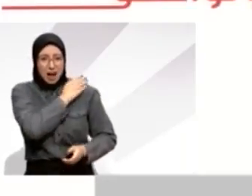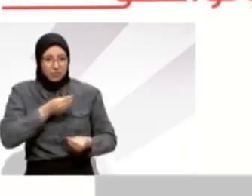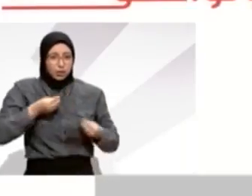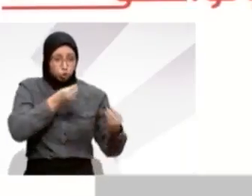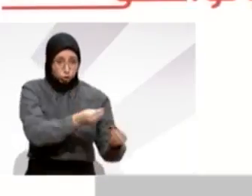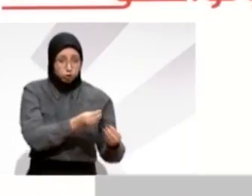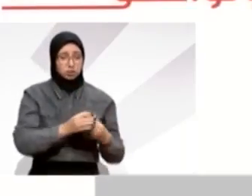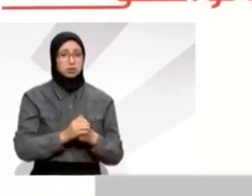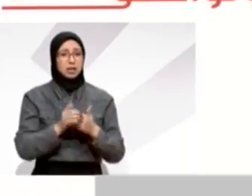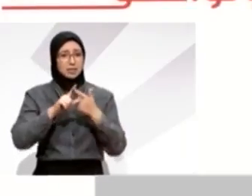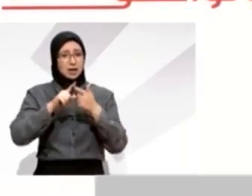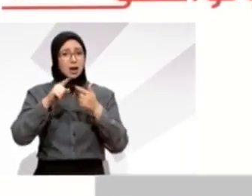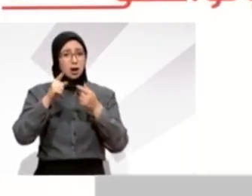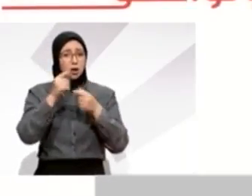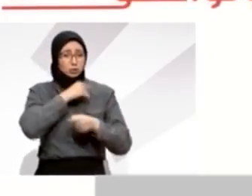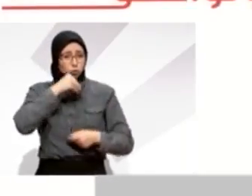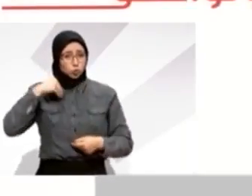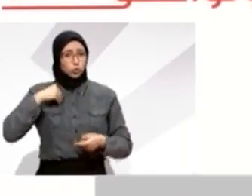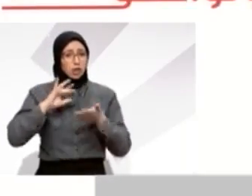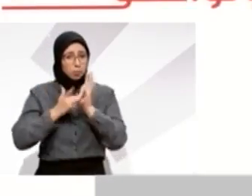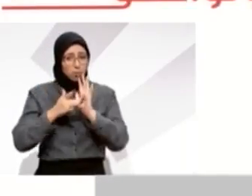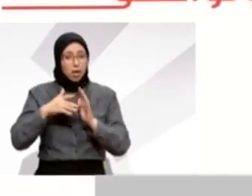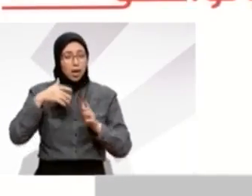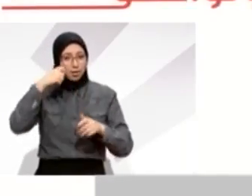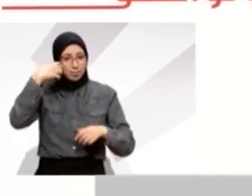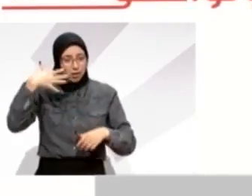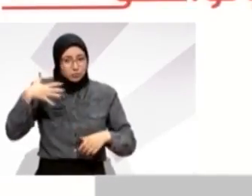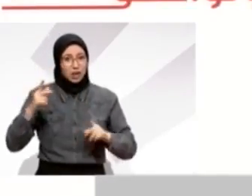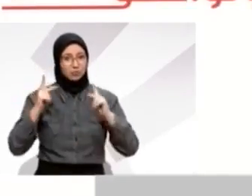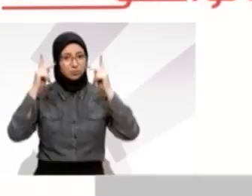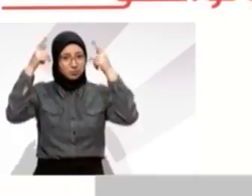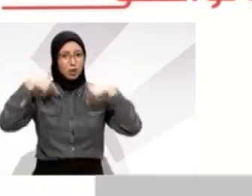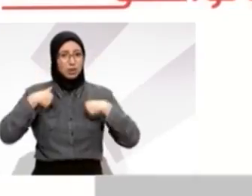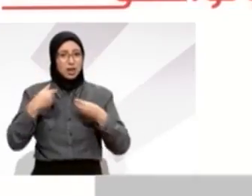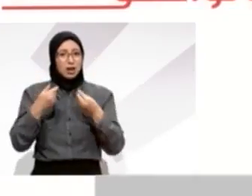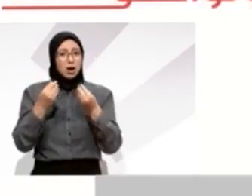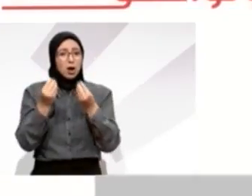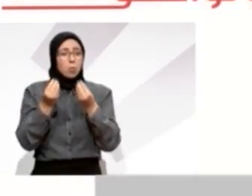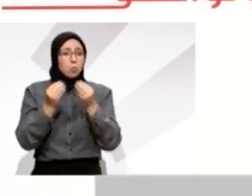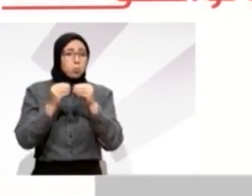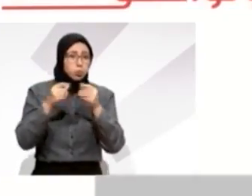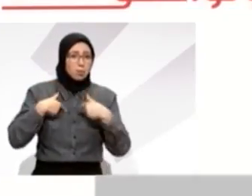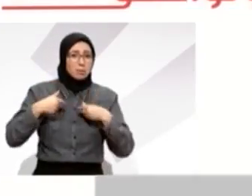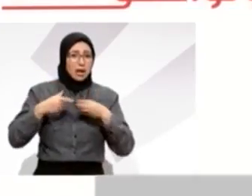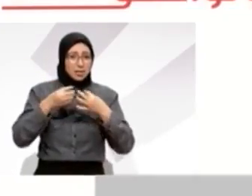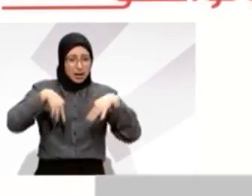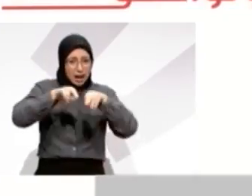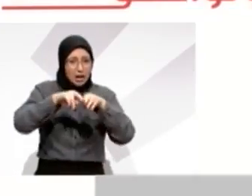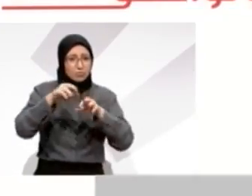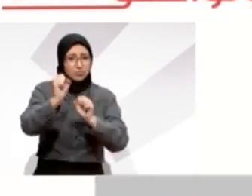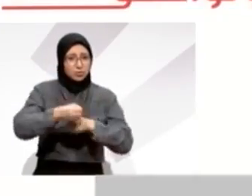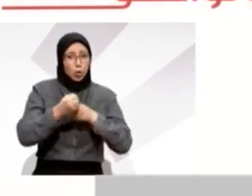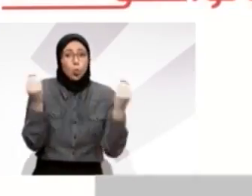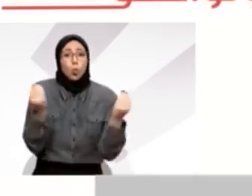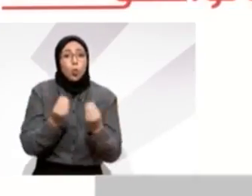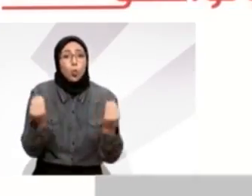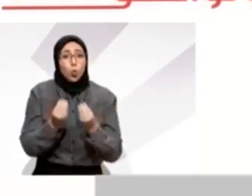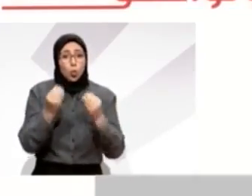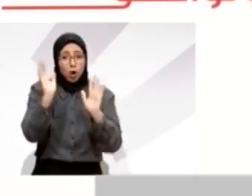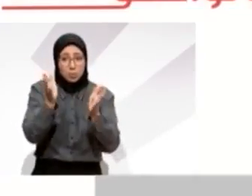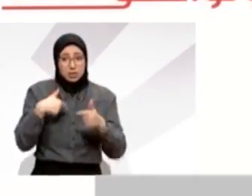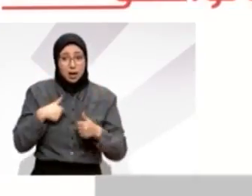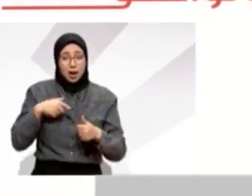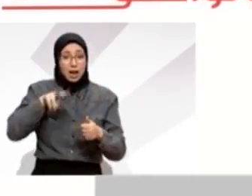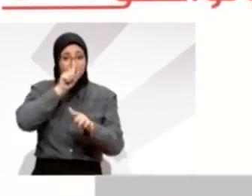مشكله الصحه الساحه وعلى مشكله تثبيت عمليه تنسيقيه اسمه اه بنعمل